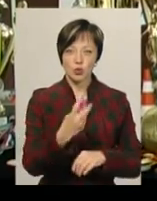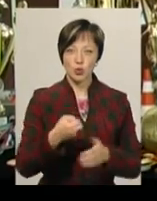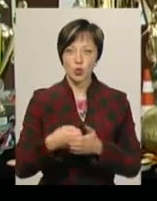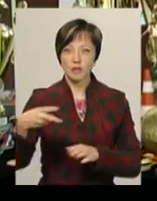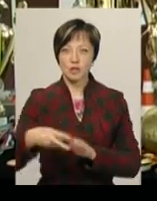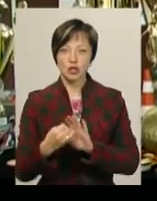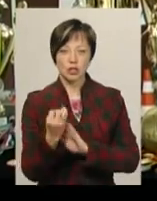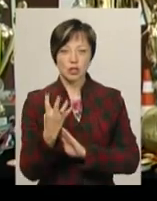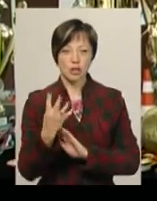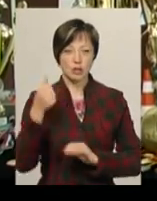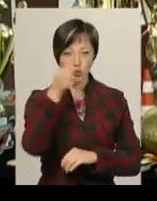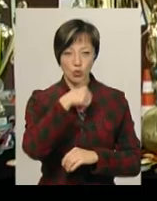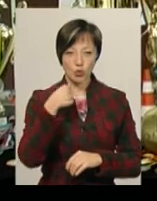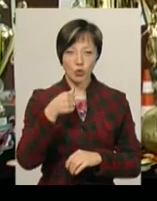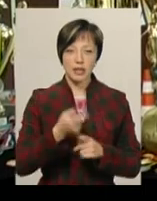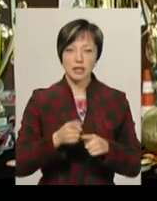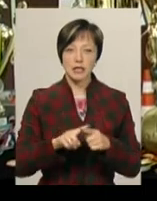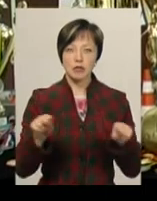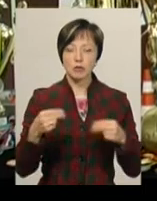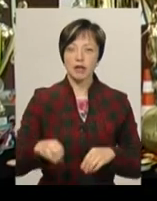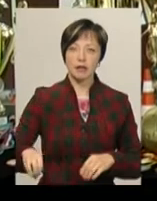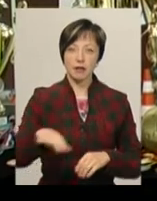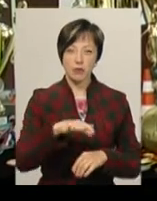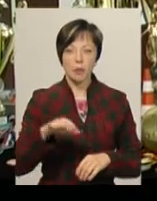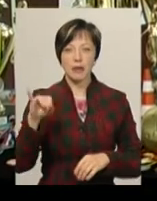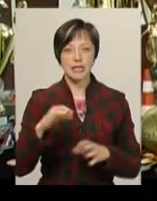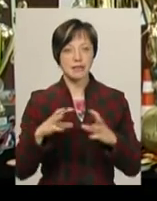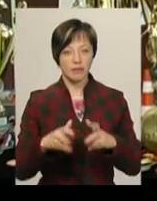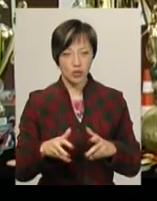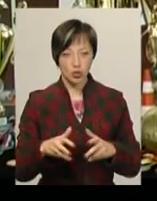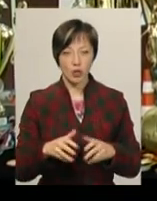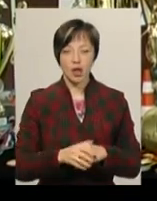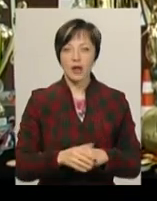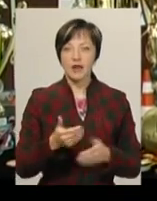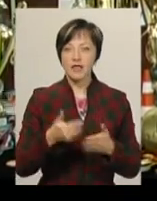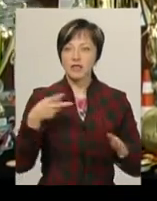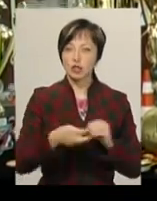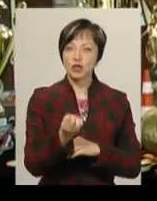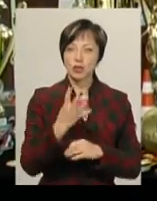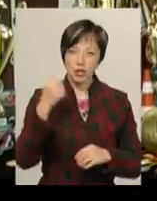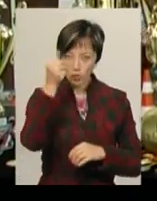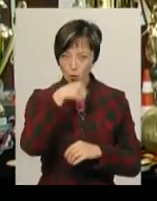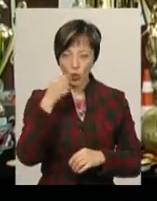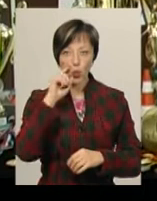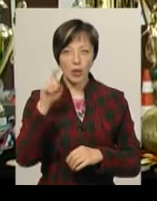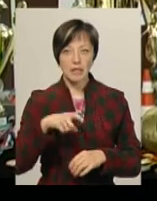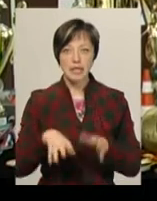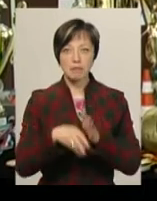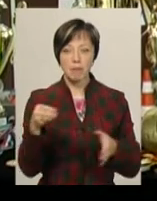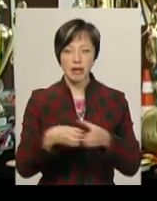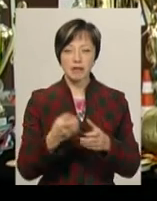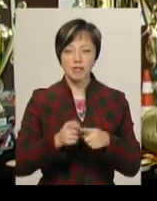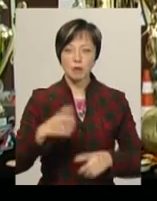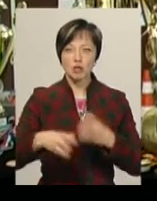до 2014 року. Це чемпіонати Європи та чемпіонати світу. Від 2014 року українська збірна в